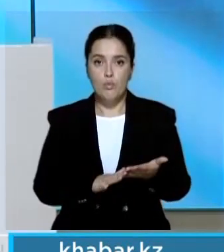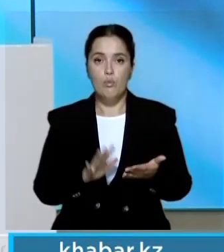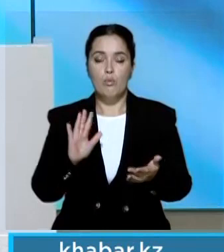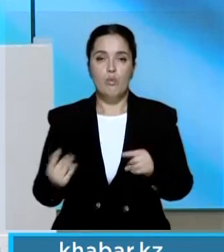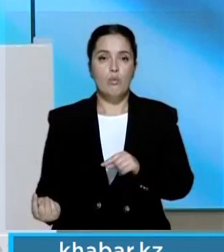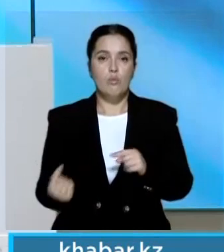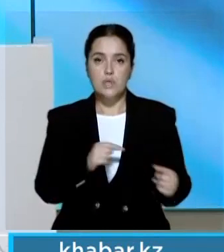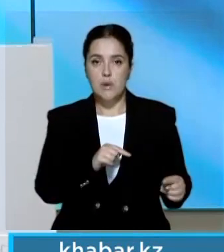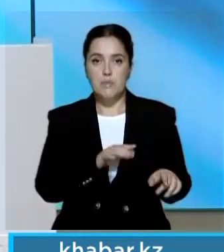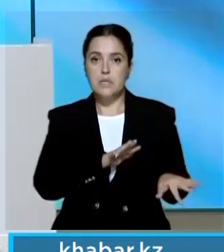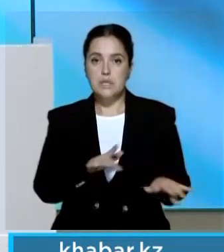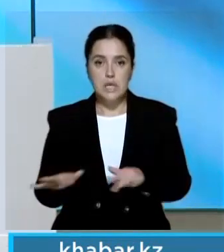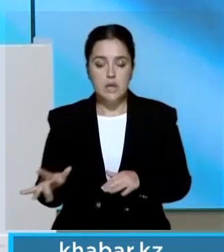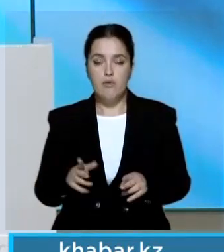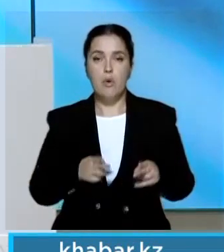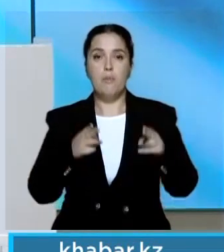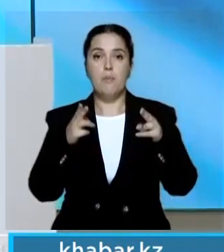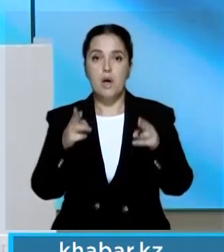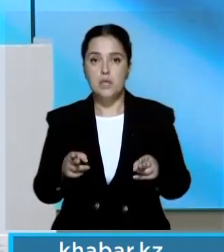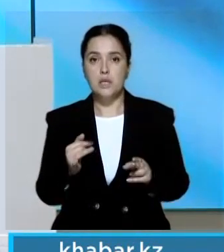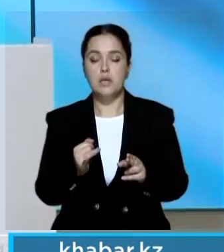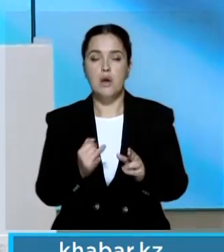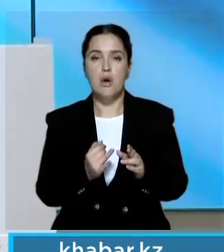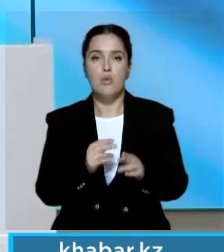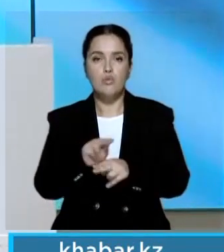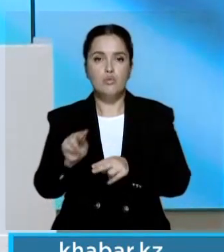взаимных деловых поездок и повышения квалификаций